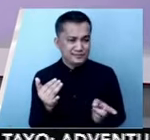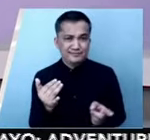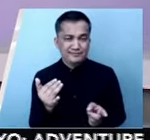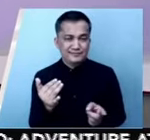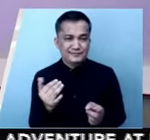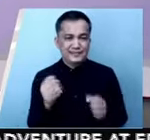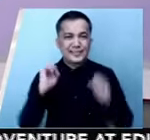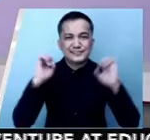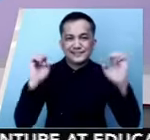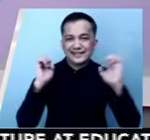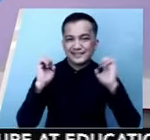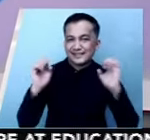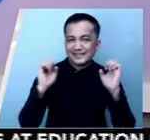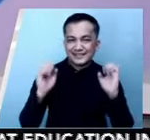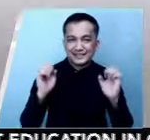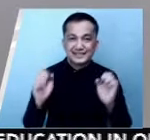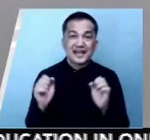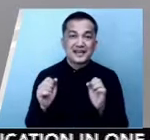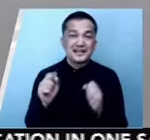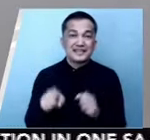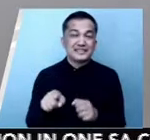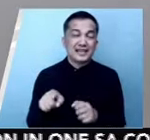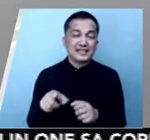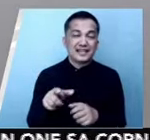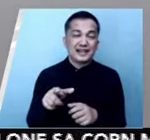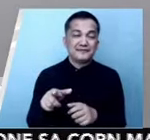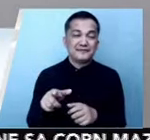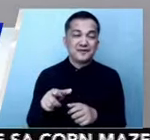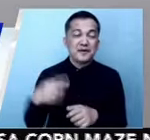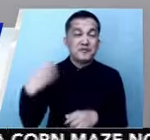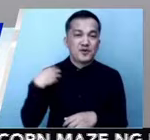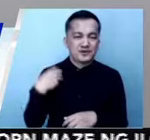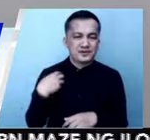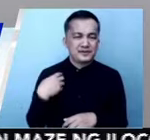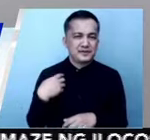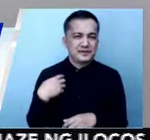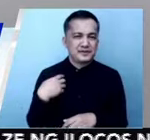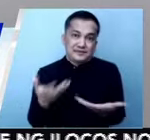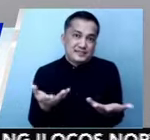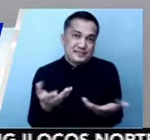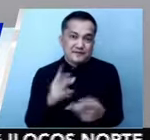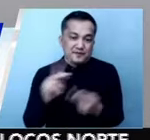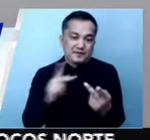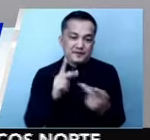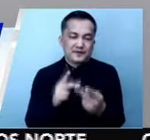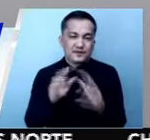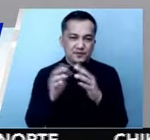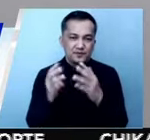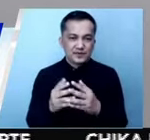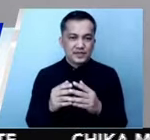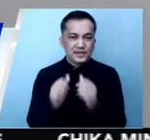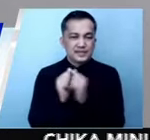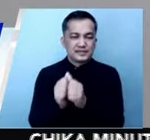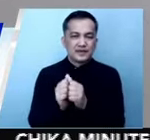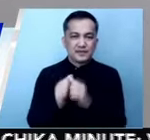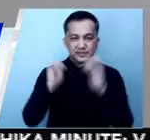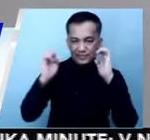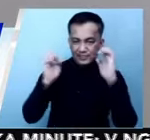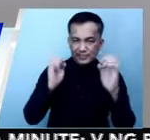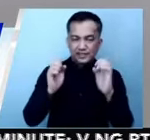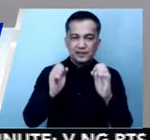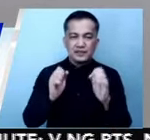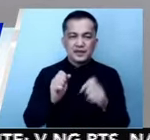nakiki-stretch-stretch sa kanilang amo. It is a fur-peck world. Dahil kasabay sa stretching ng ilang fur parents, ang kani-kanilang